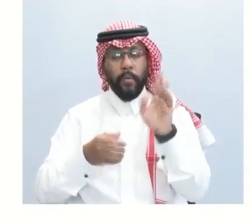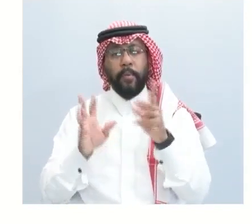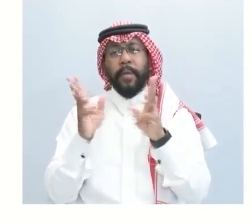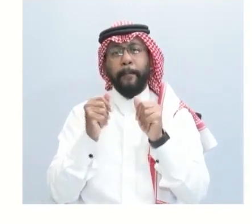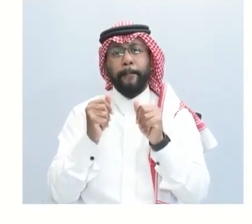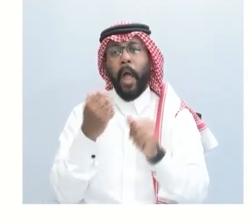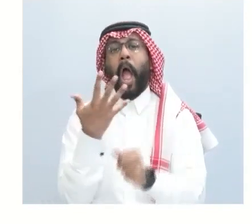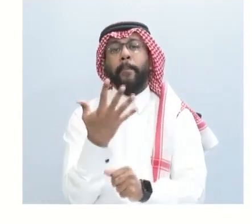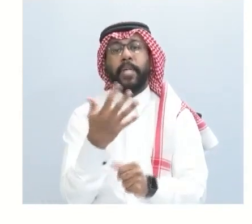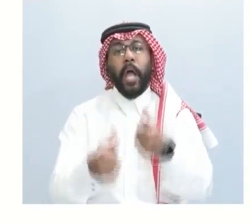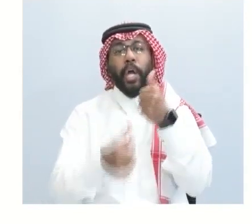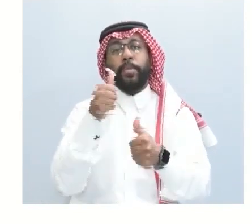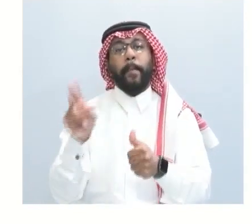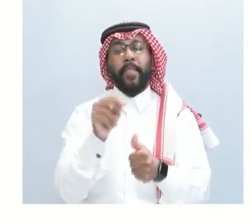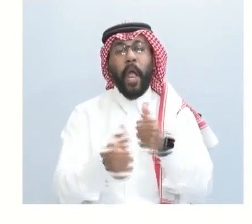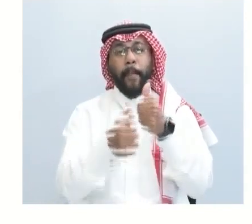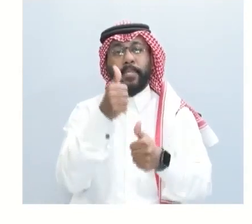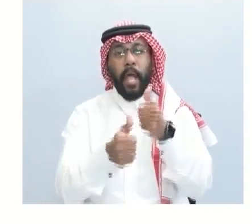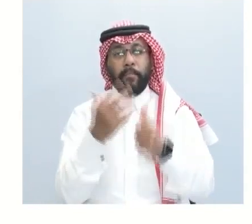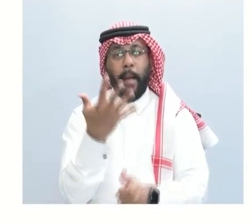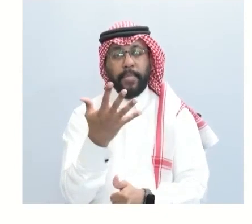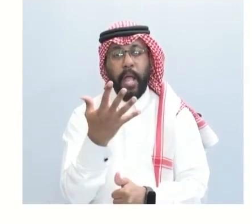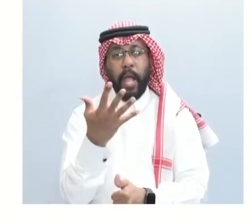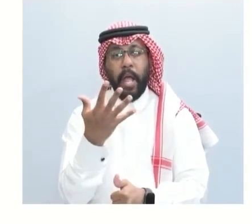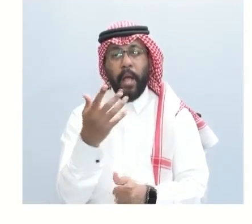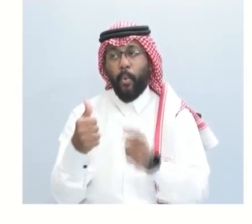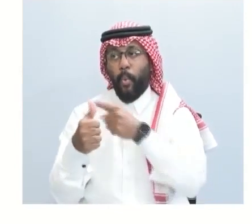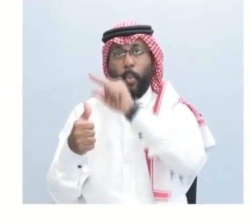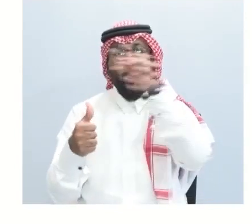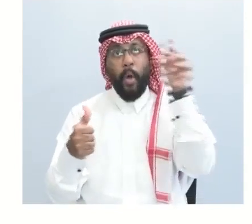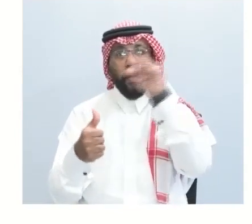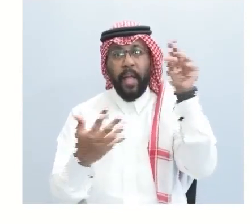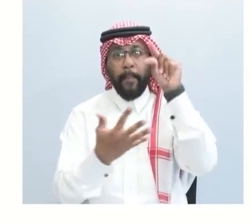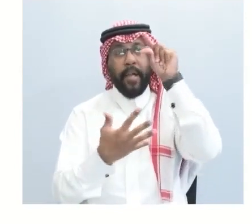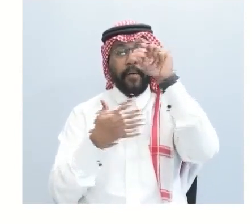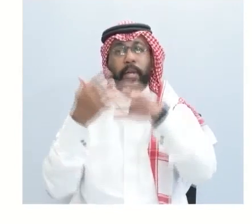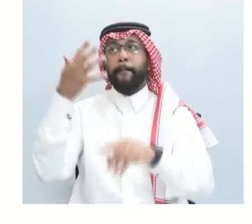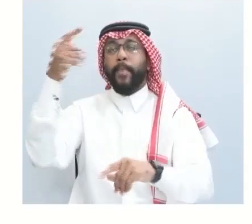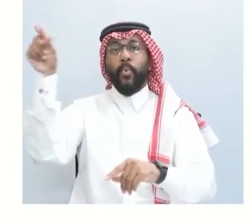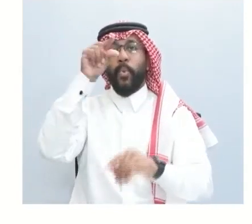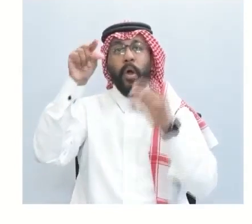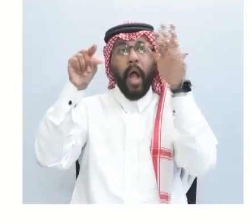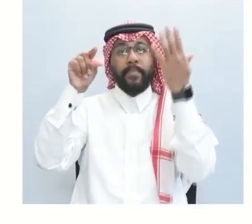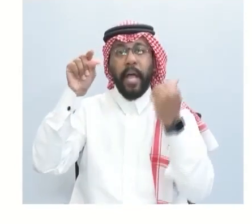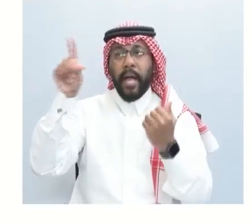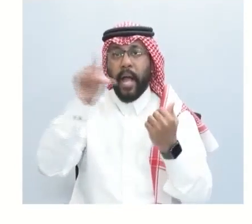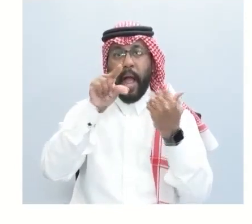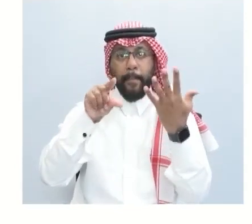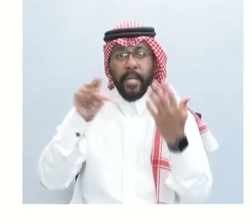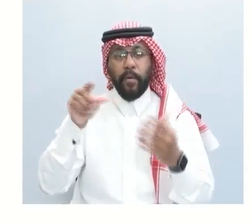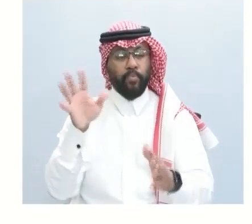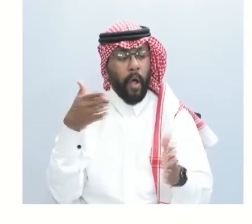من خمسه امام كل مهاره القائ امام كل مهاره القائي ولاحظ هنا ثم اجمع الدرجات وحدد الفائز طبعا ستذكر